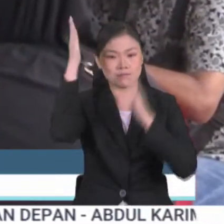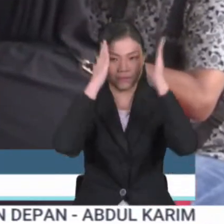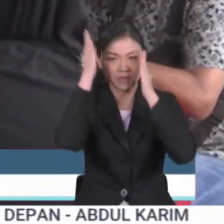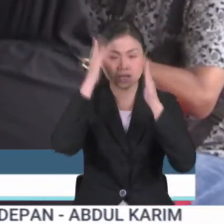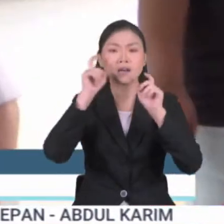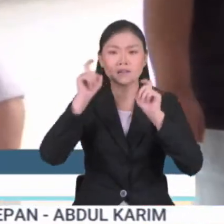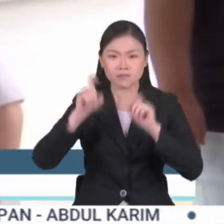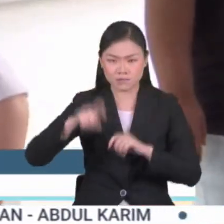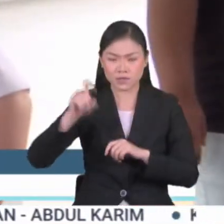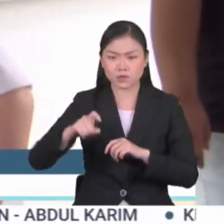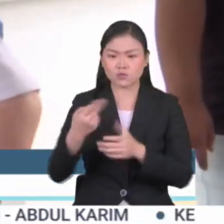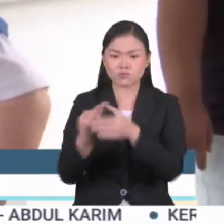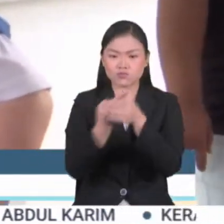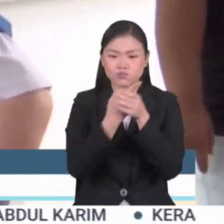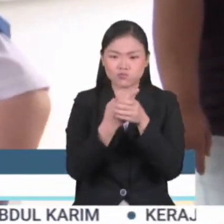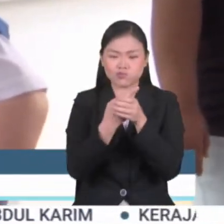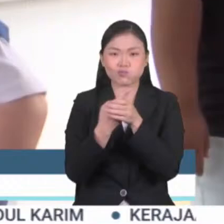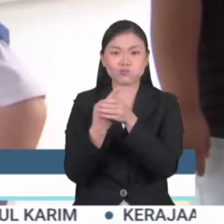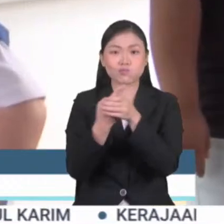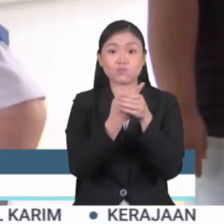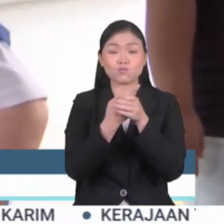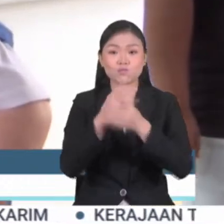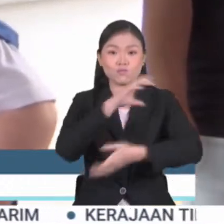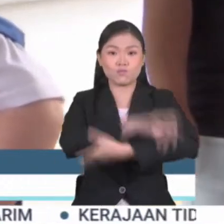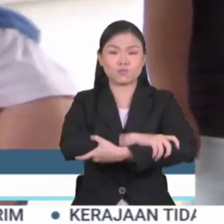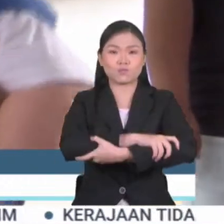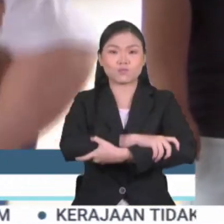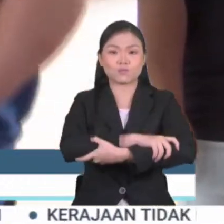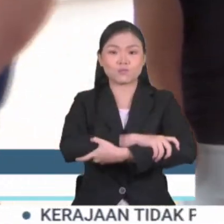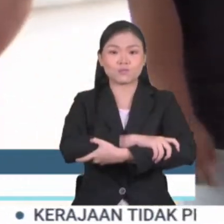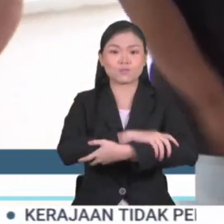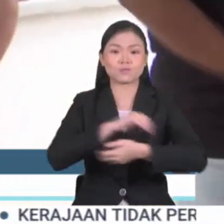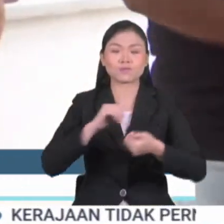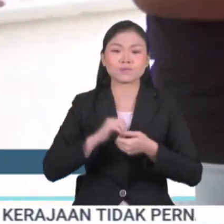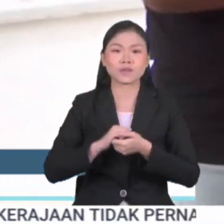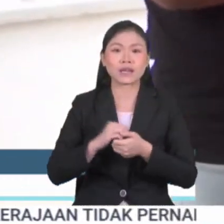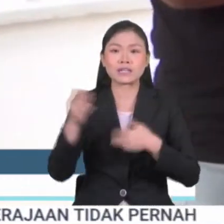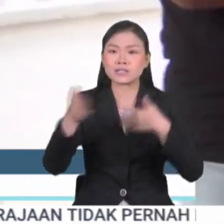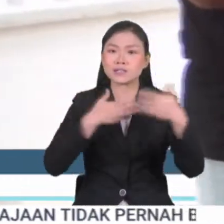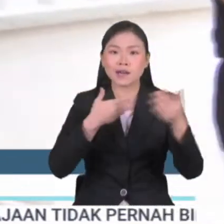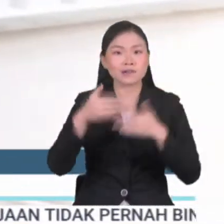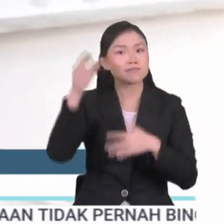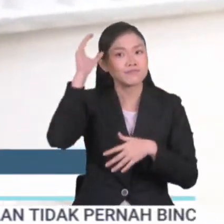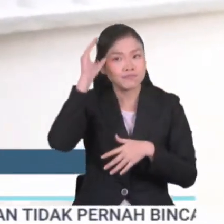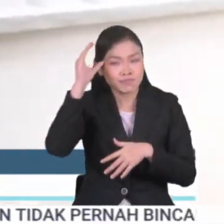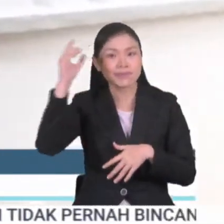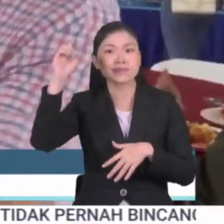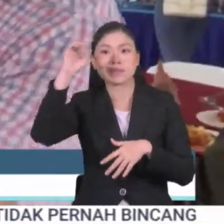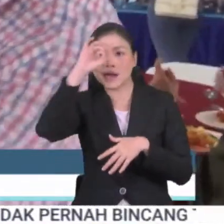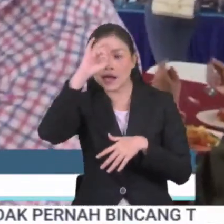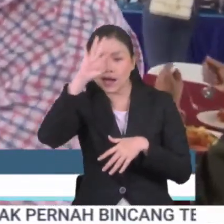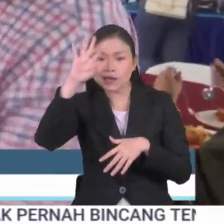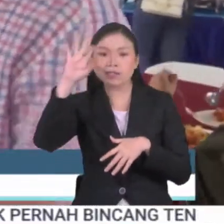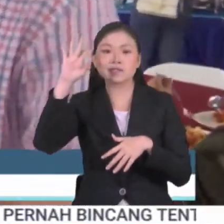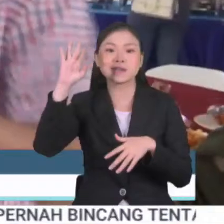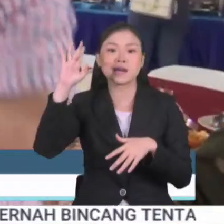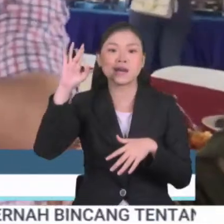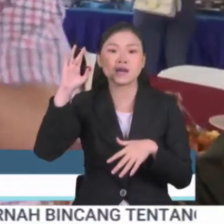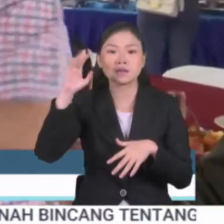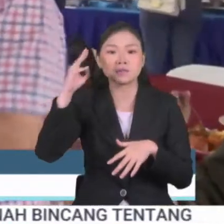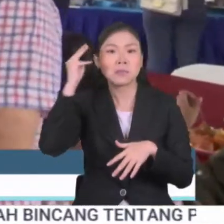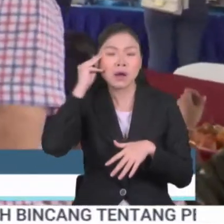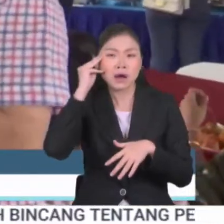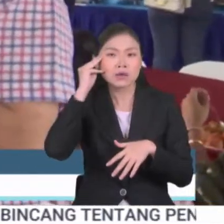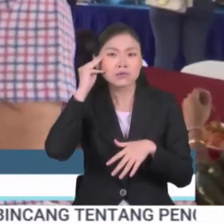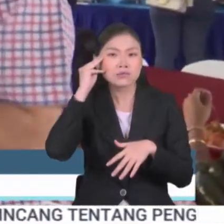mesti bersatu padu dengan bangsa-bangsa lain, Cina, Melayu, Hindu, Sing